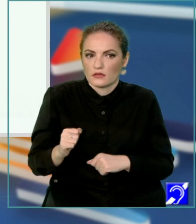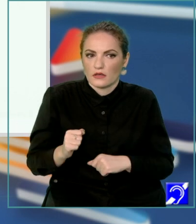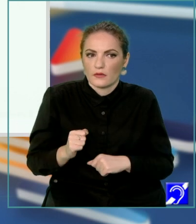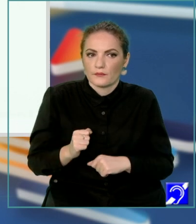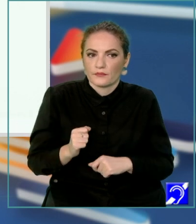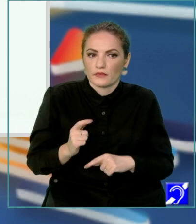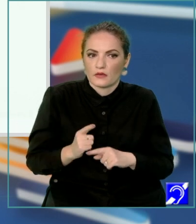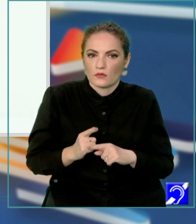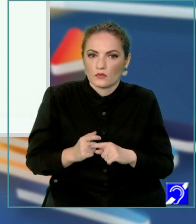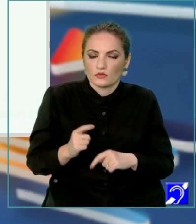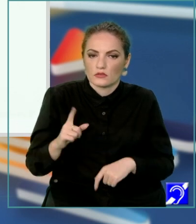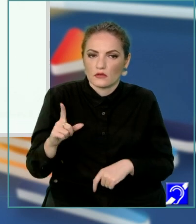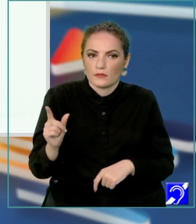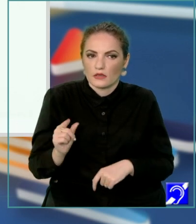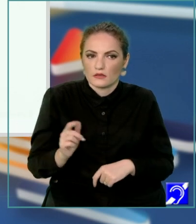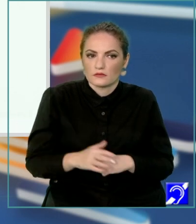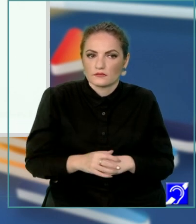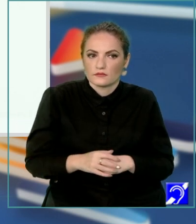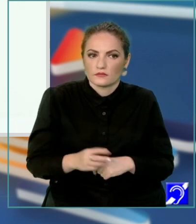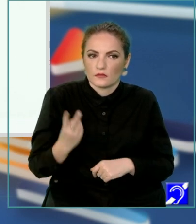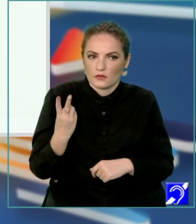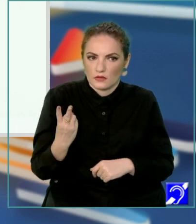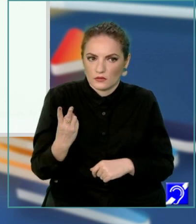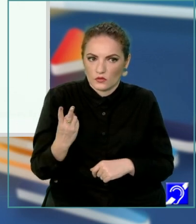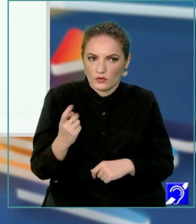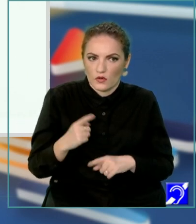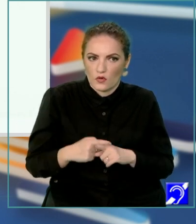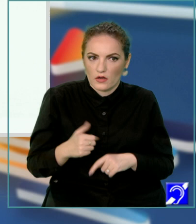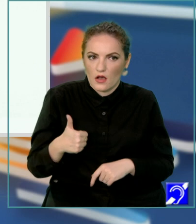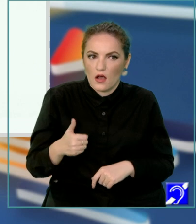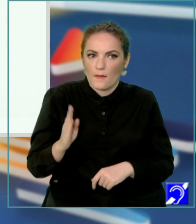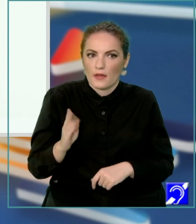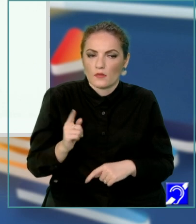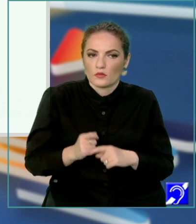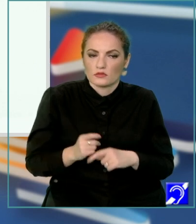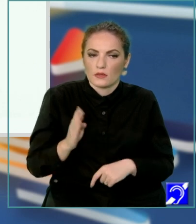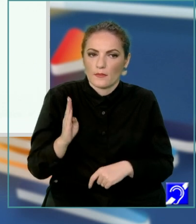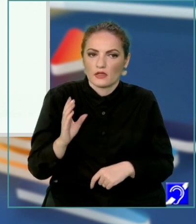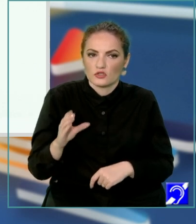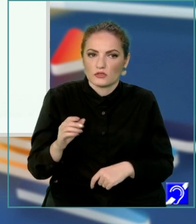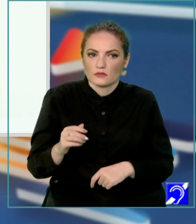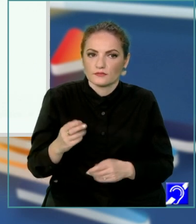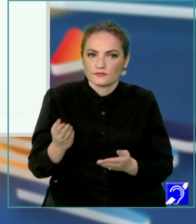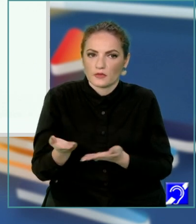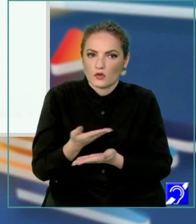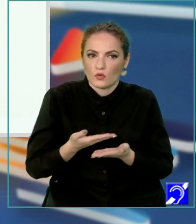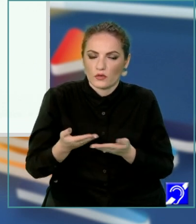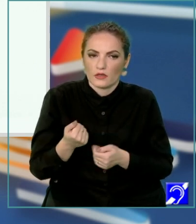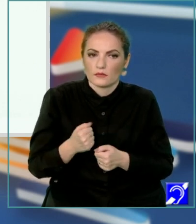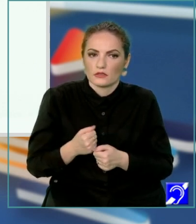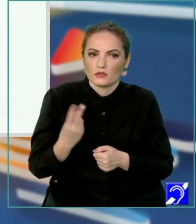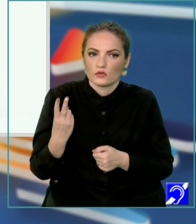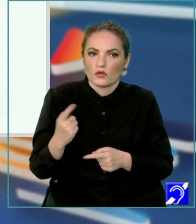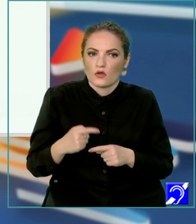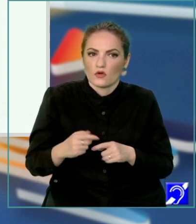pentru figura noastră 2 ori ab plus bc prin înlocuirea numerică 2 ori